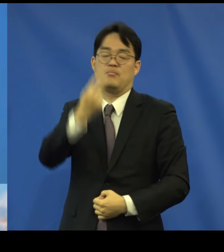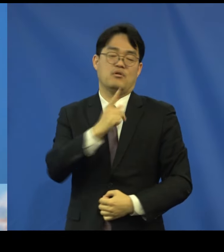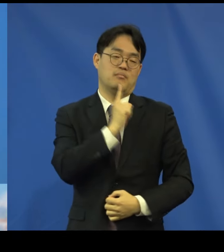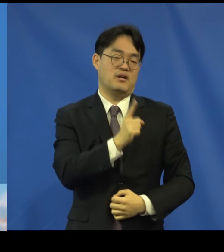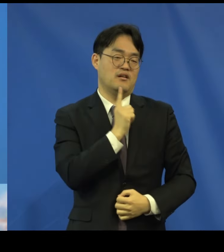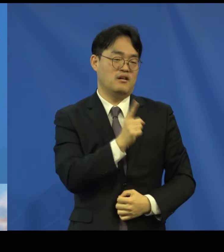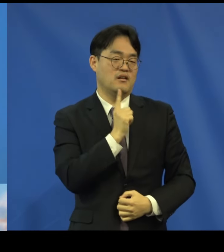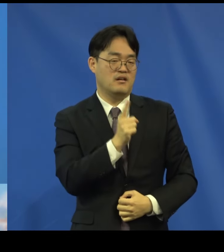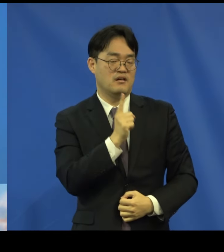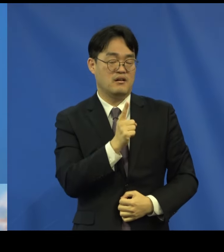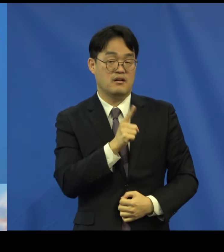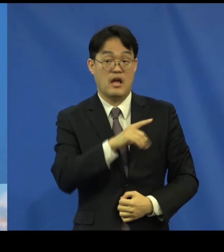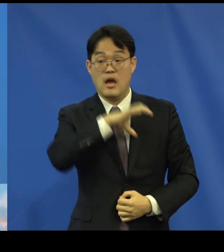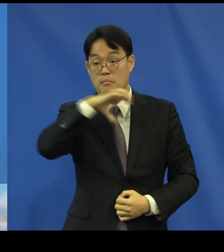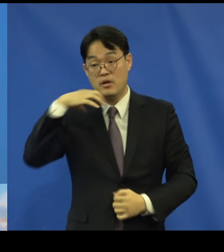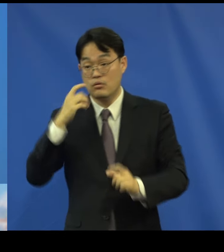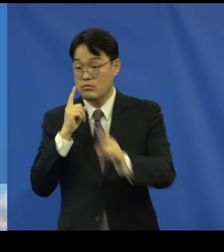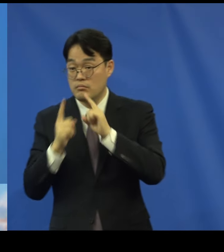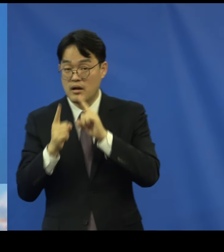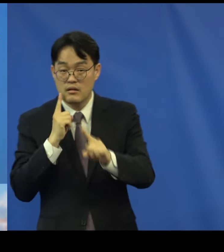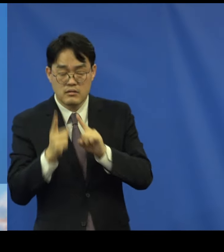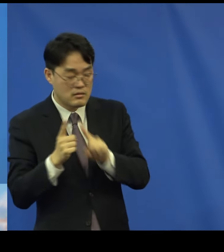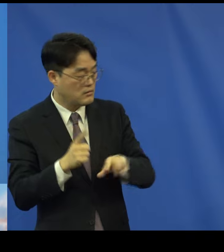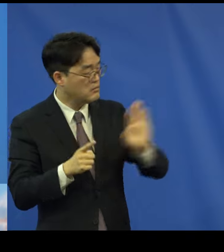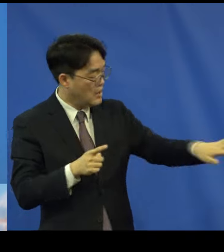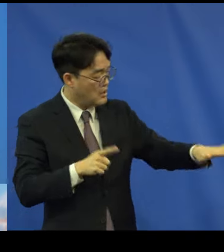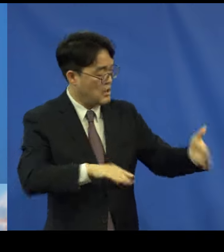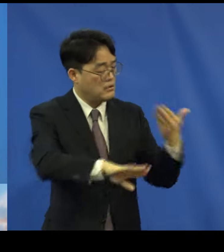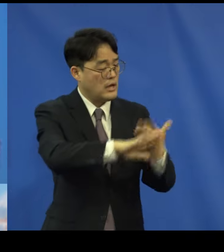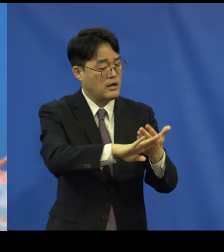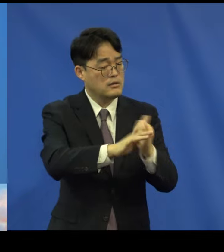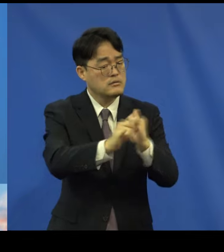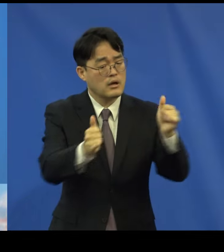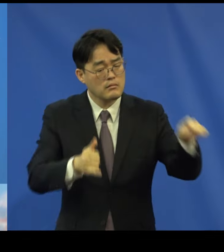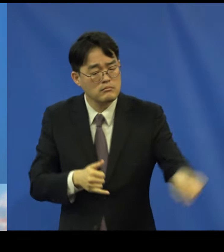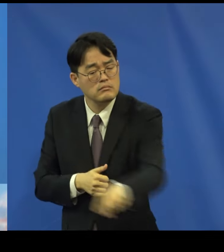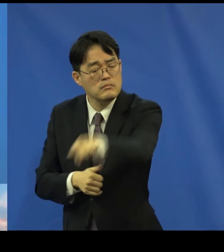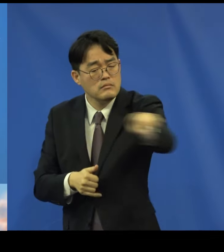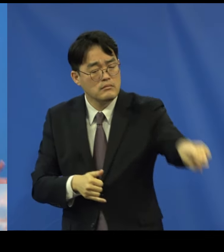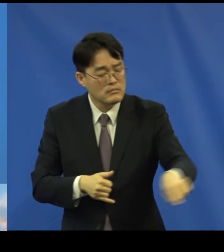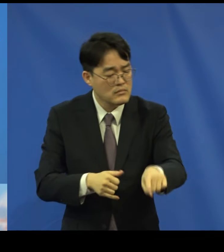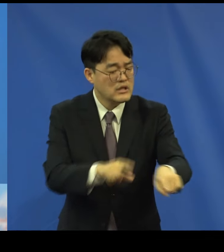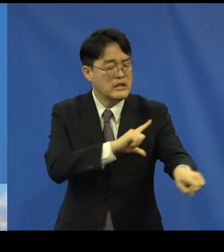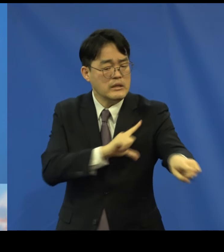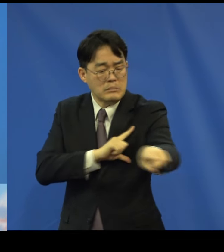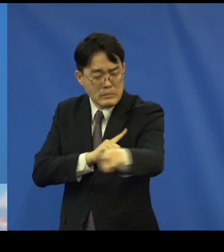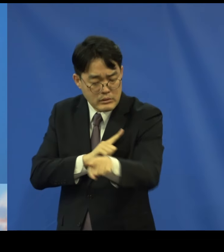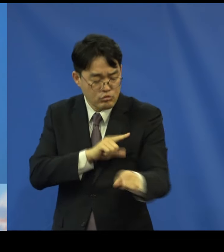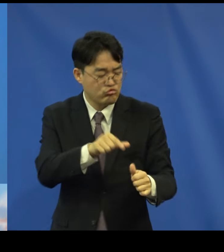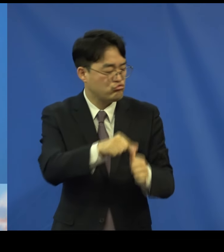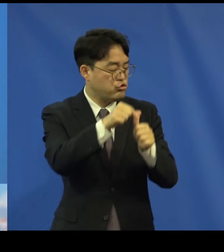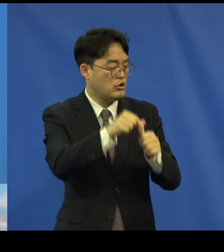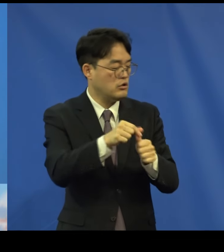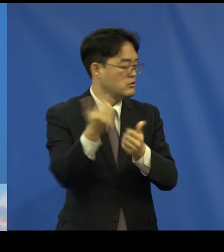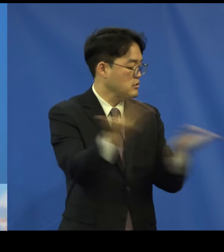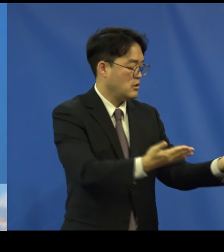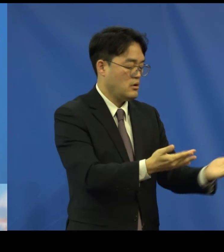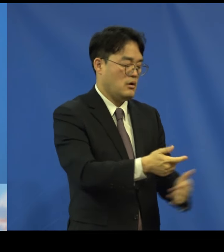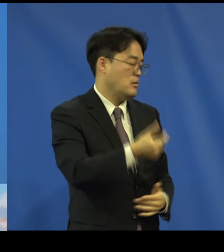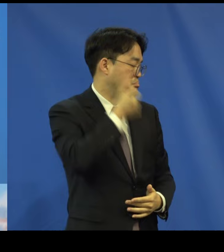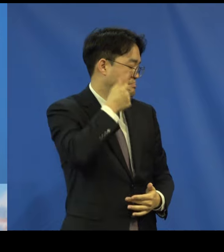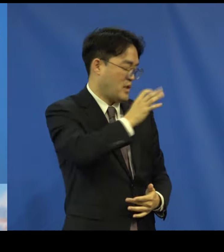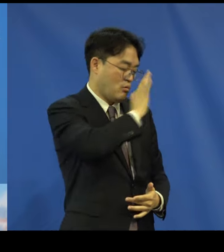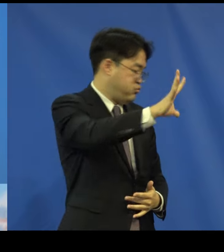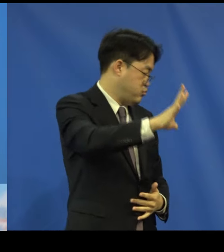이로서는 구원을 받을 수 없나니, 다른 이로서는 구원을 받을 수 없나니 천하 사람 중에 구원을 받을